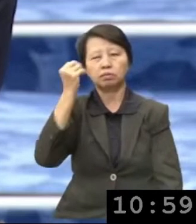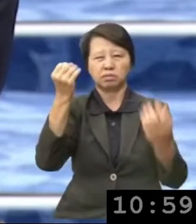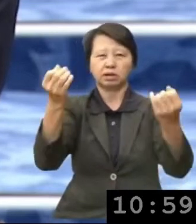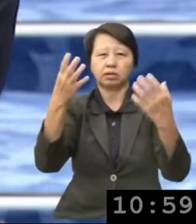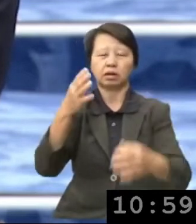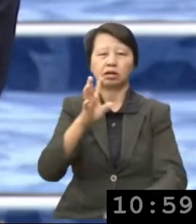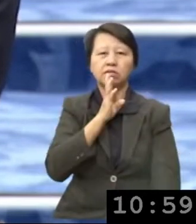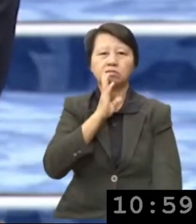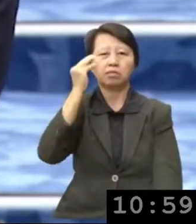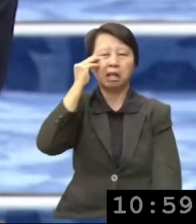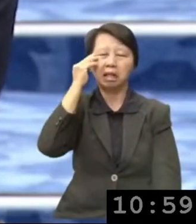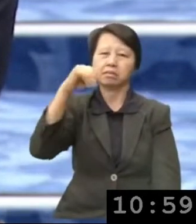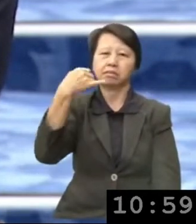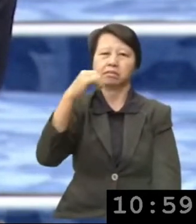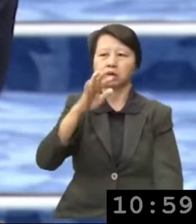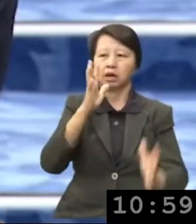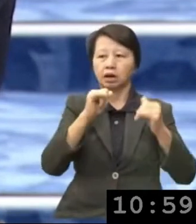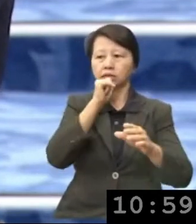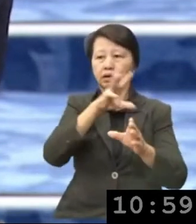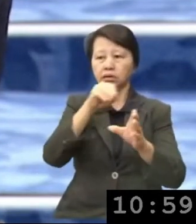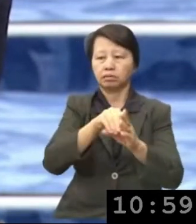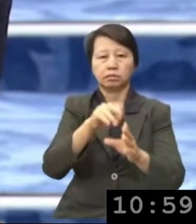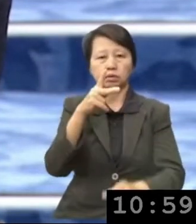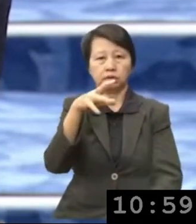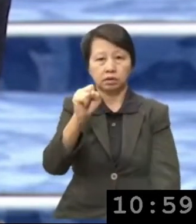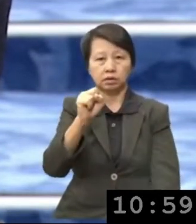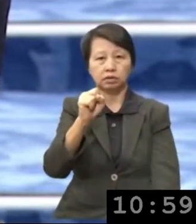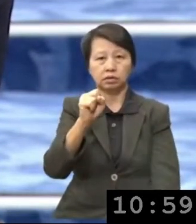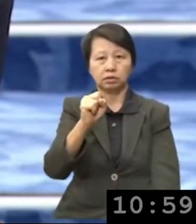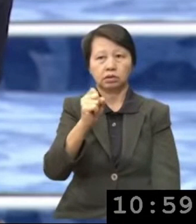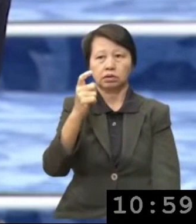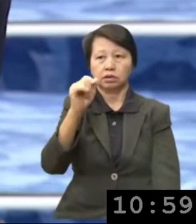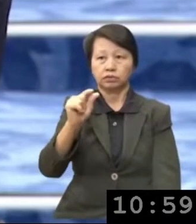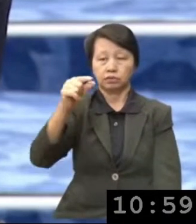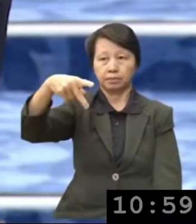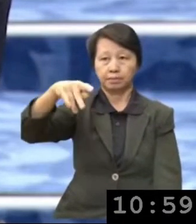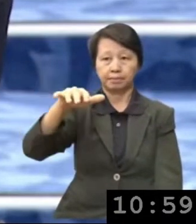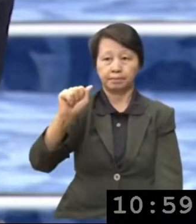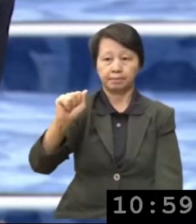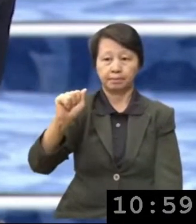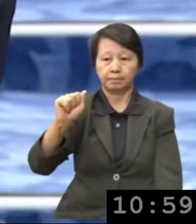ya kebanyakan harap-harap tak termasuk kes yang Tanjung Pia